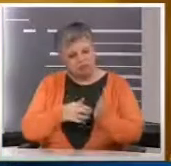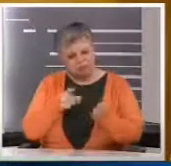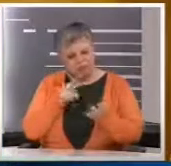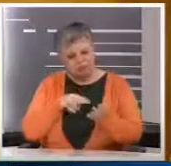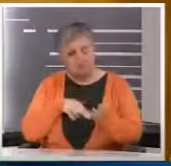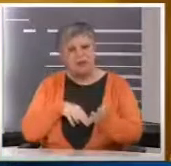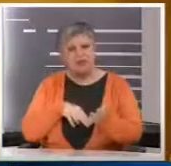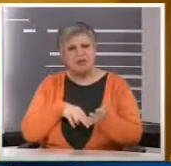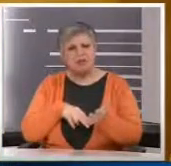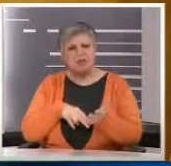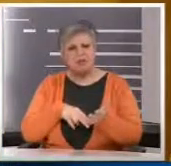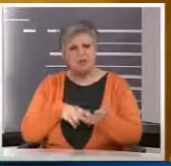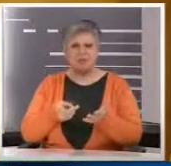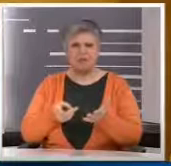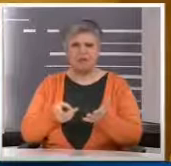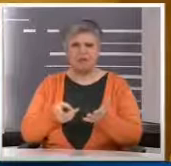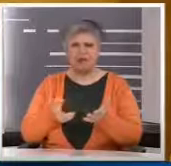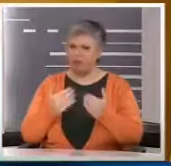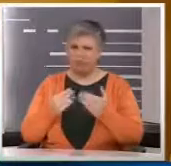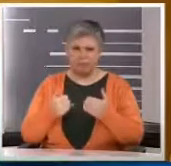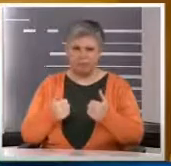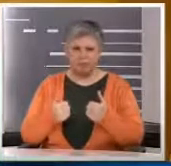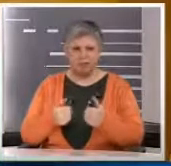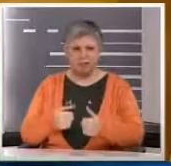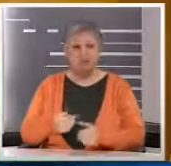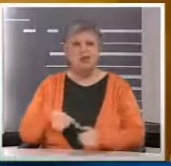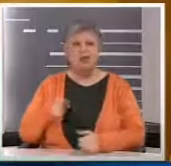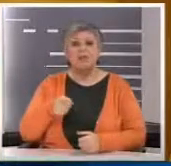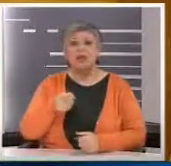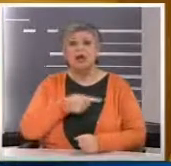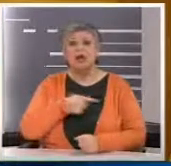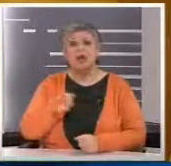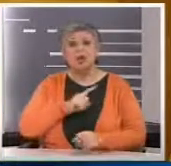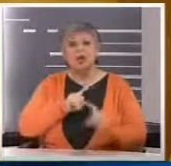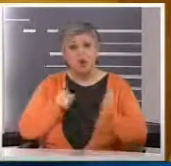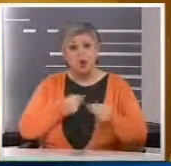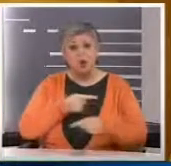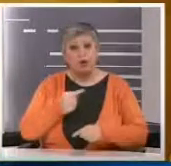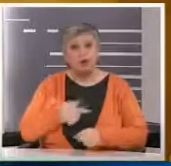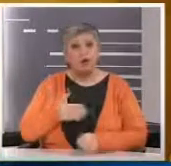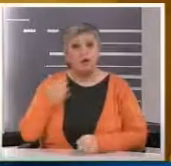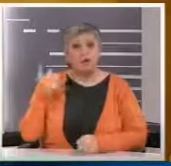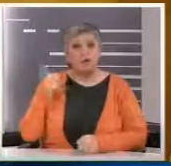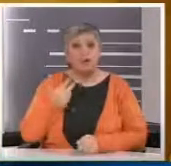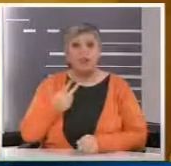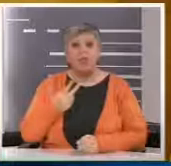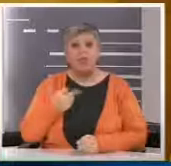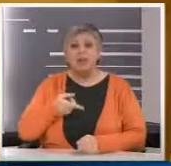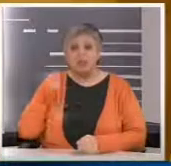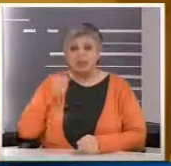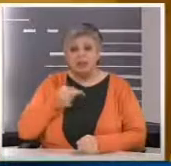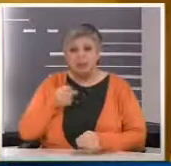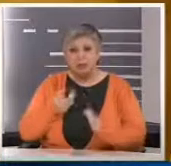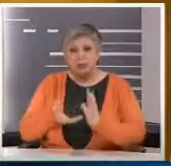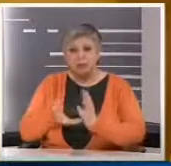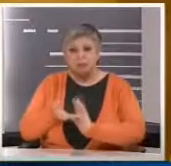αυτοί που όταν η φαρμακευτική δαπάνη έπαιρνε την ανηφόρα και είχε φτάσει πάνω από το 2% του ΑΕΠ,